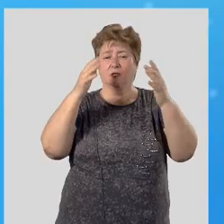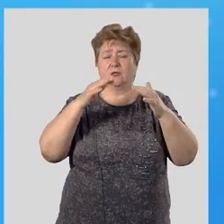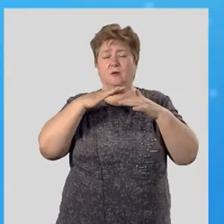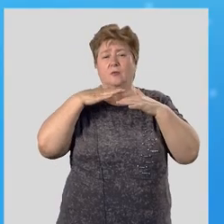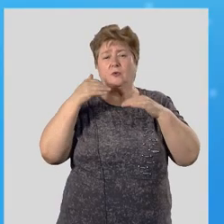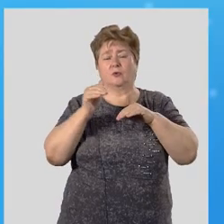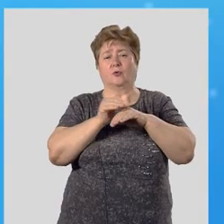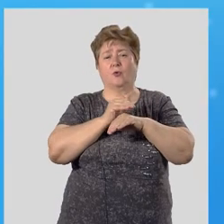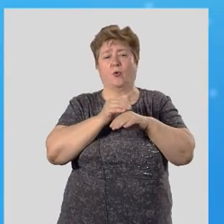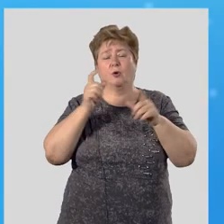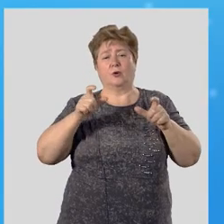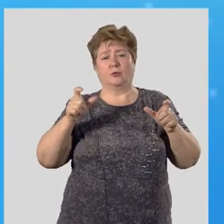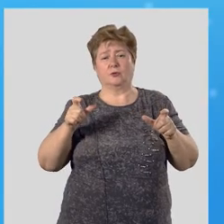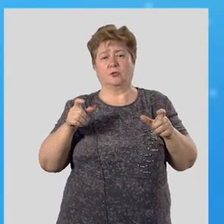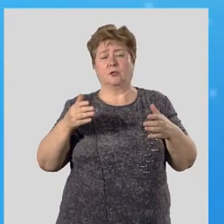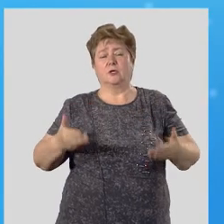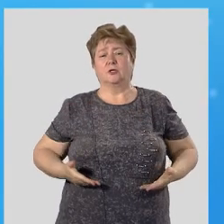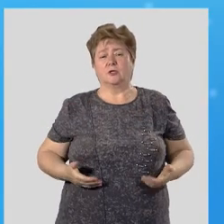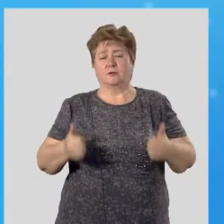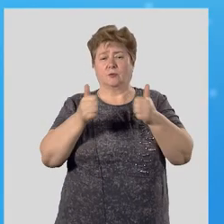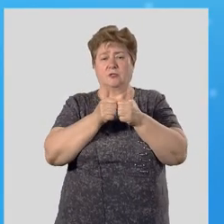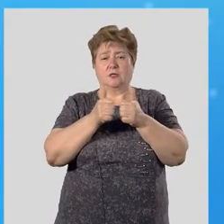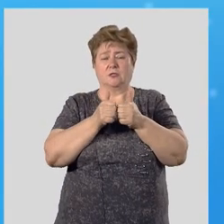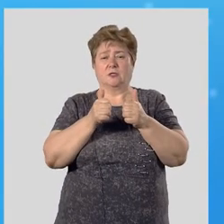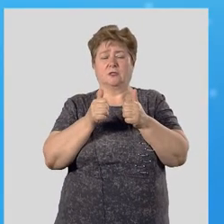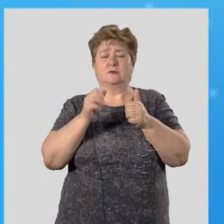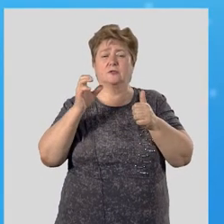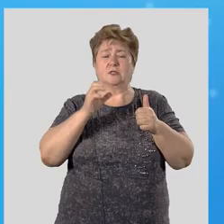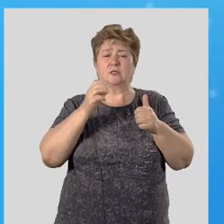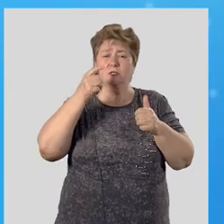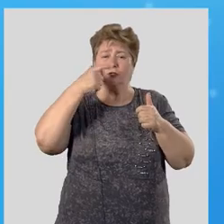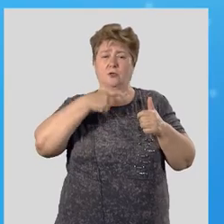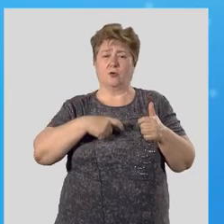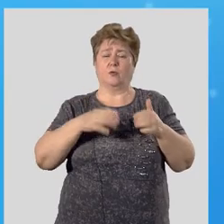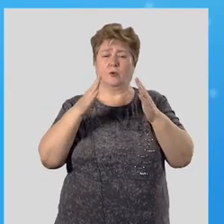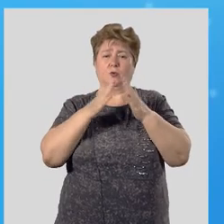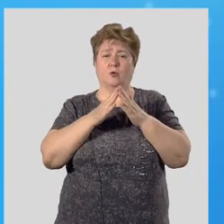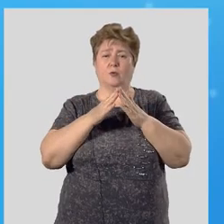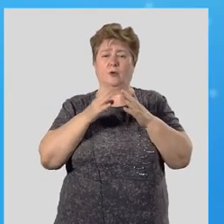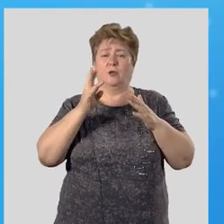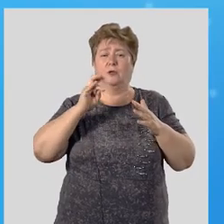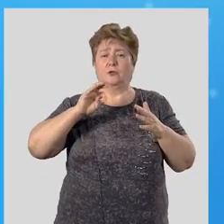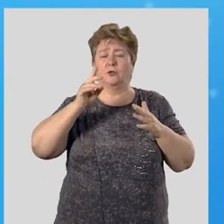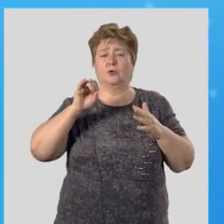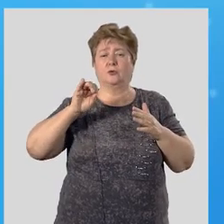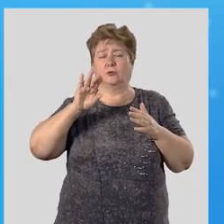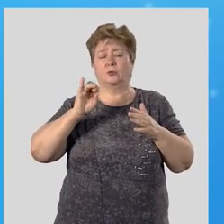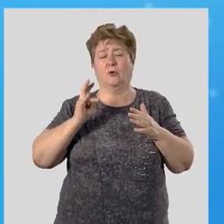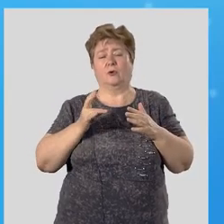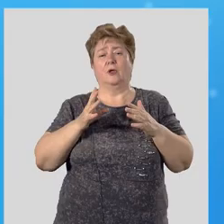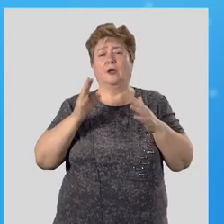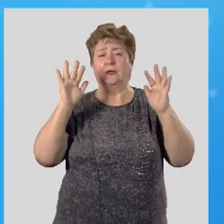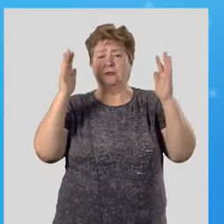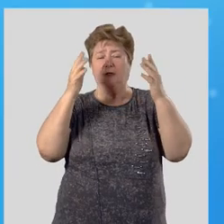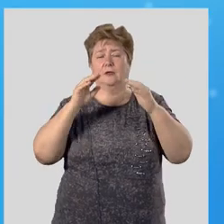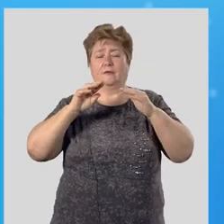многих добрых граждан, вживших по соседству со скромным домиком Ньютона,